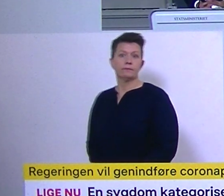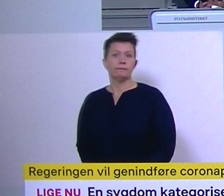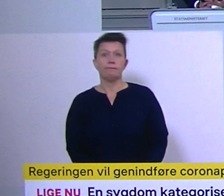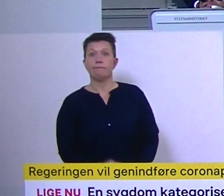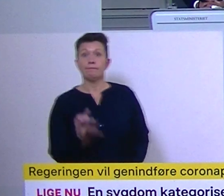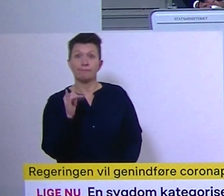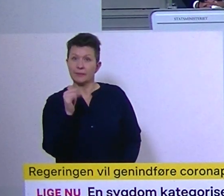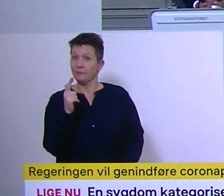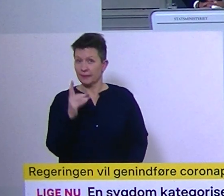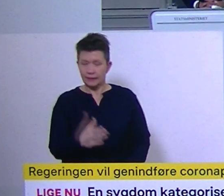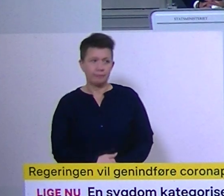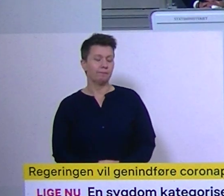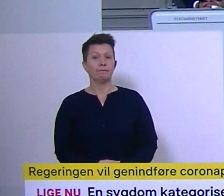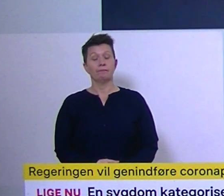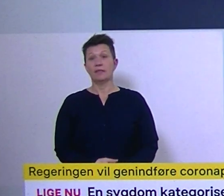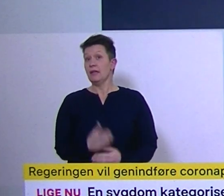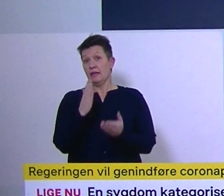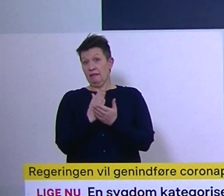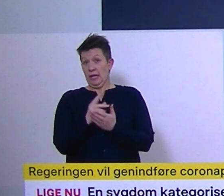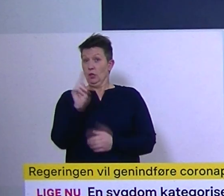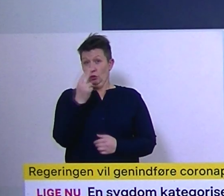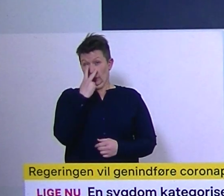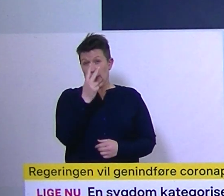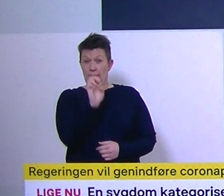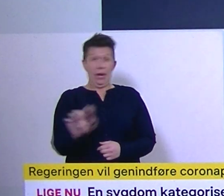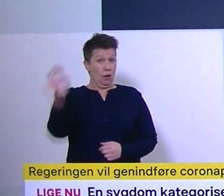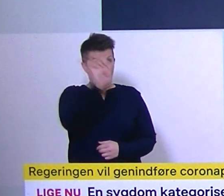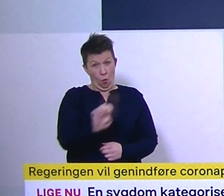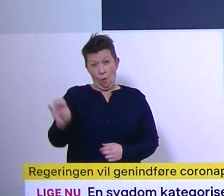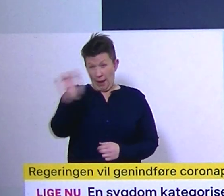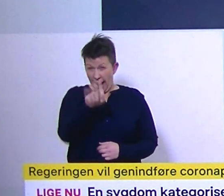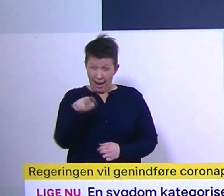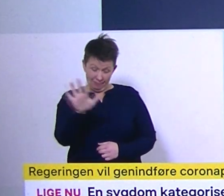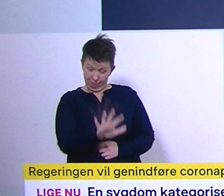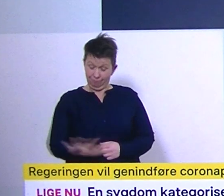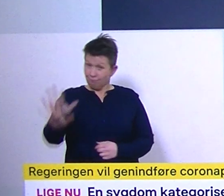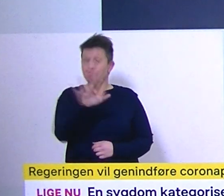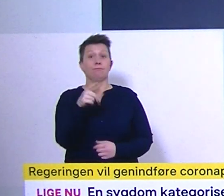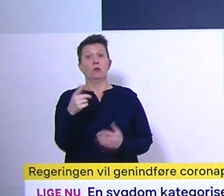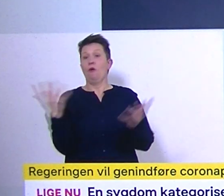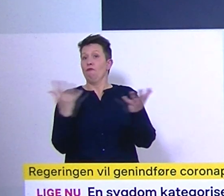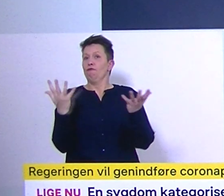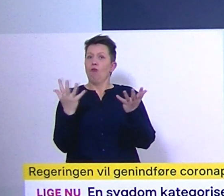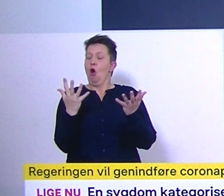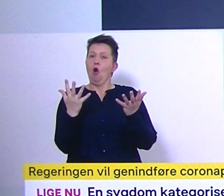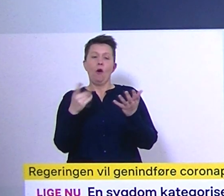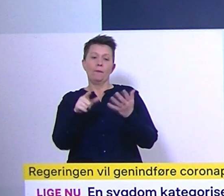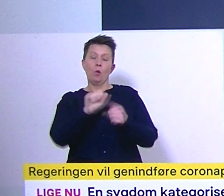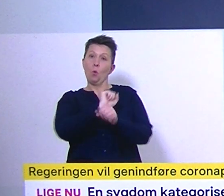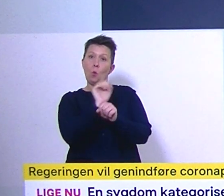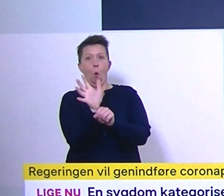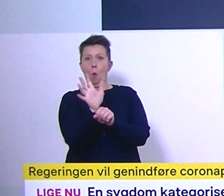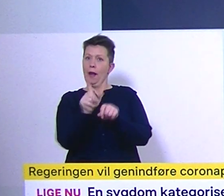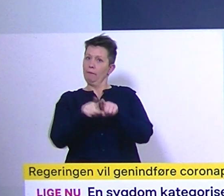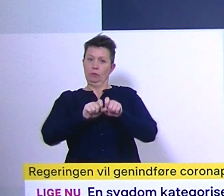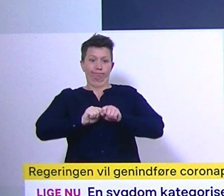Europa, at vi endnu en gang ser, at epicenteret for coronapandemien, det er igen i Europa. Og vi kan se,